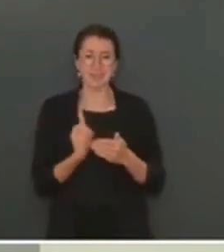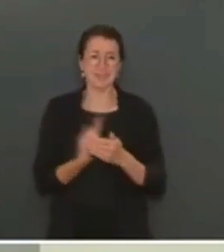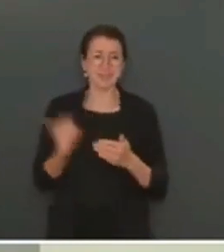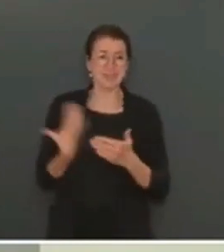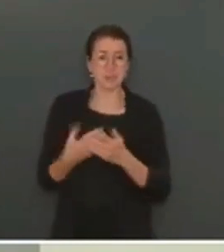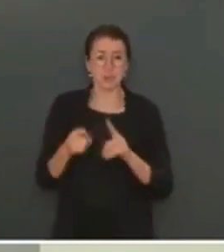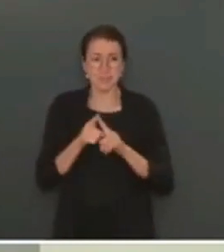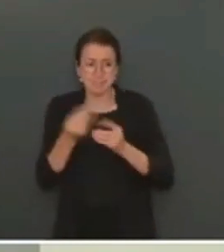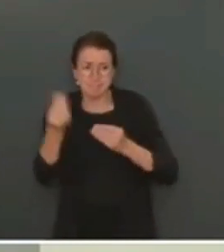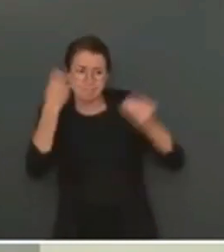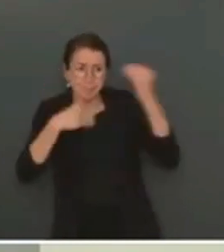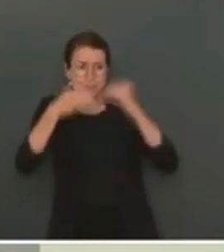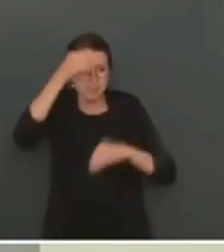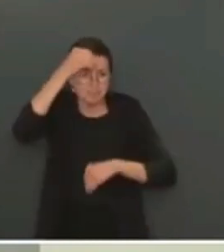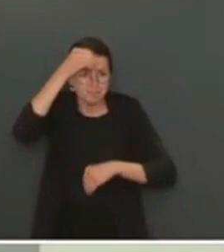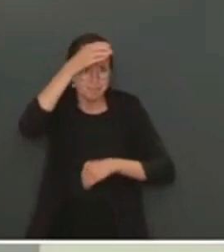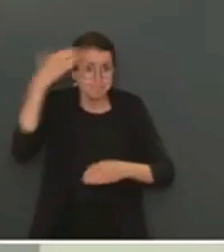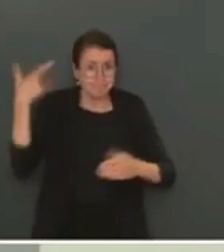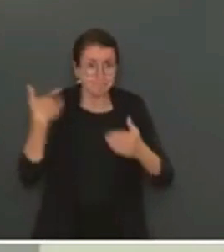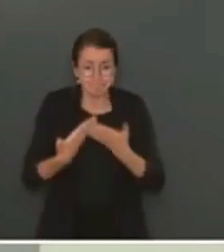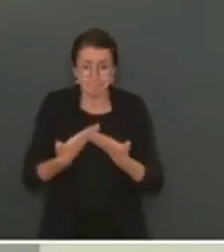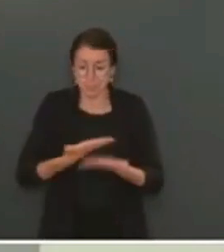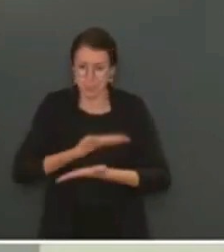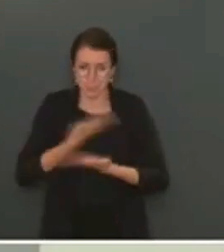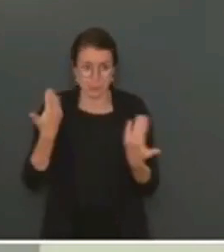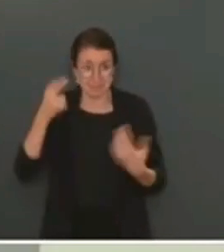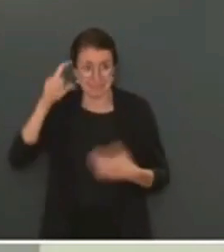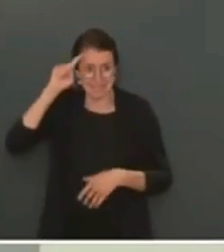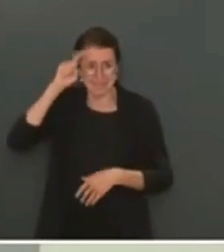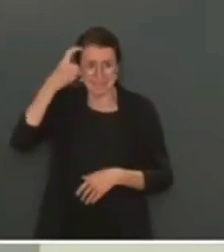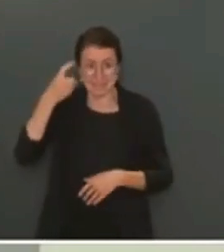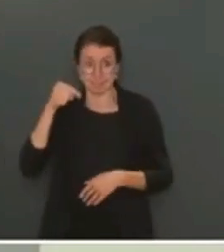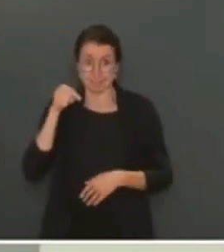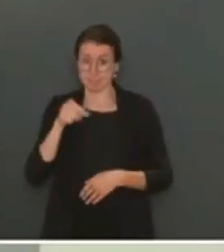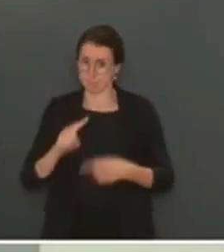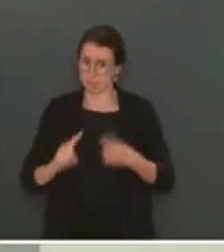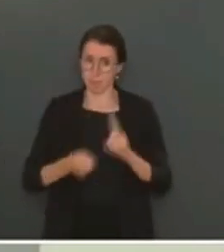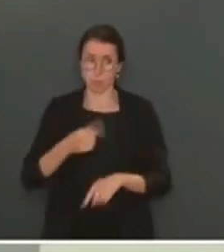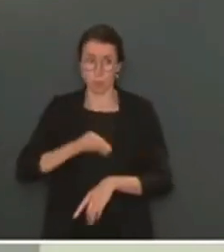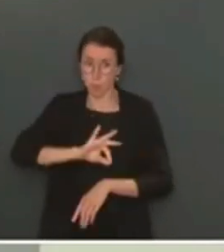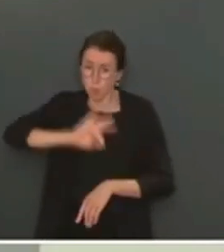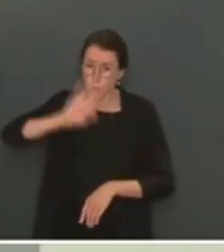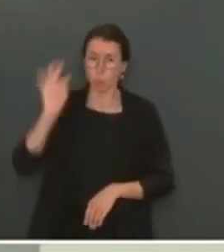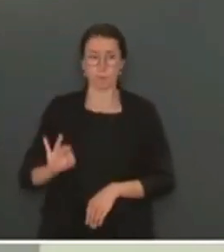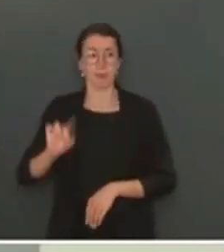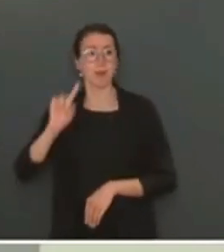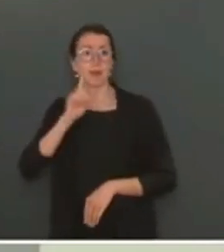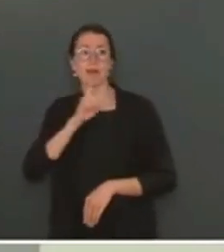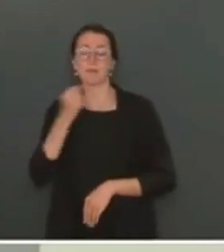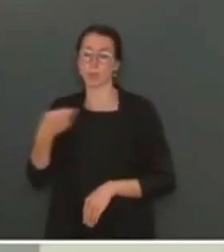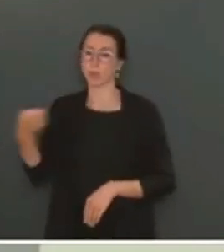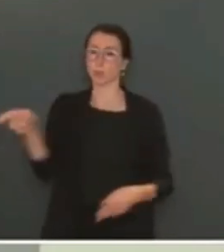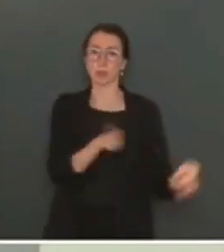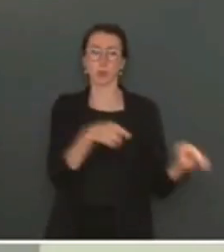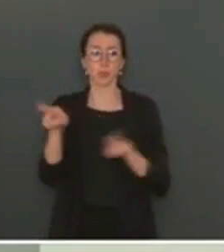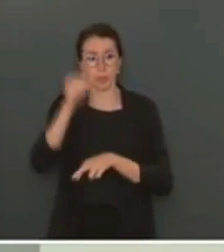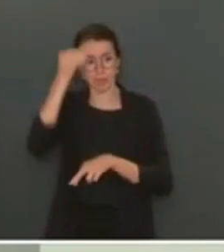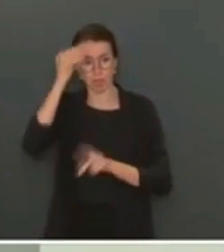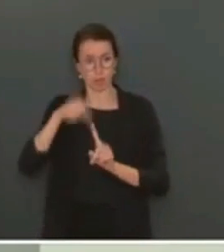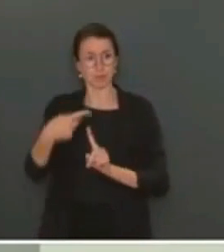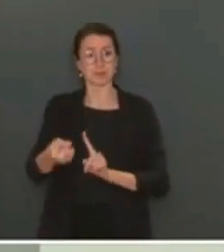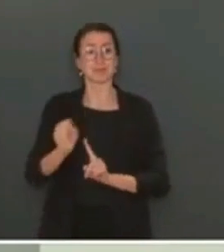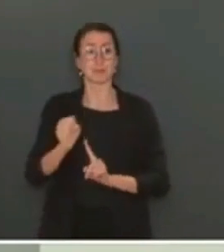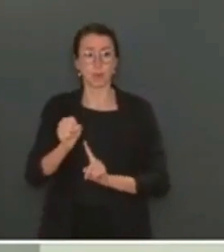sans école. Tous les élèves pourront donc reprendre l'école, tous niveaux d'enseignement confondus, sur base du code jaune